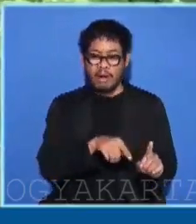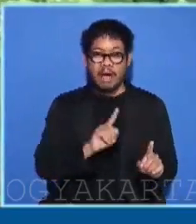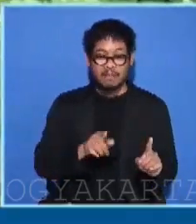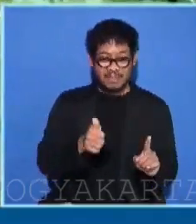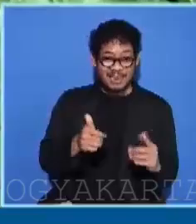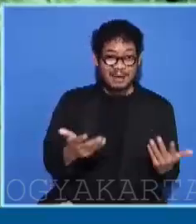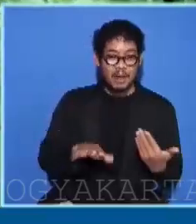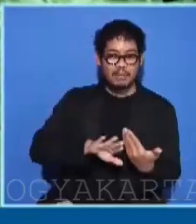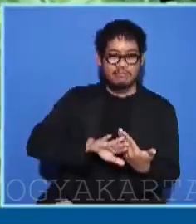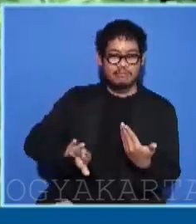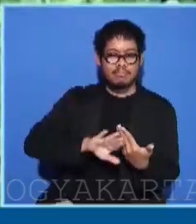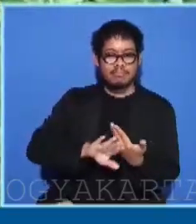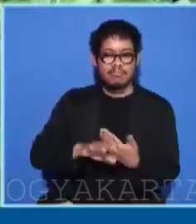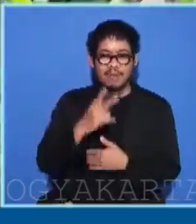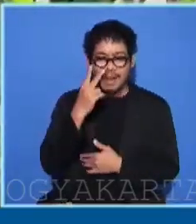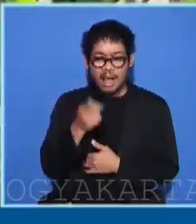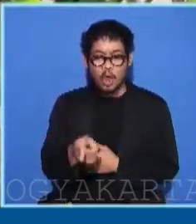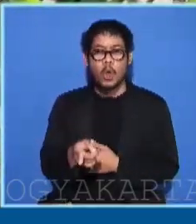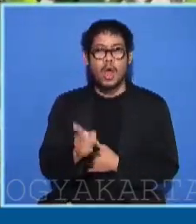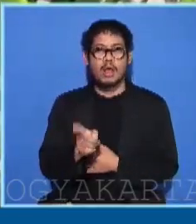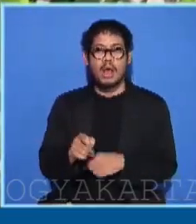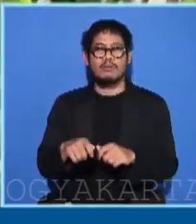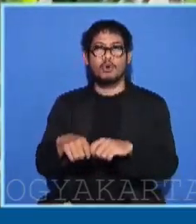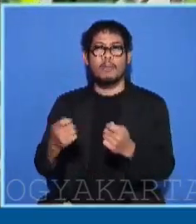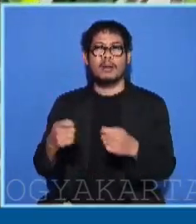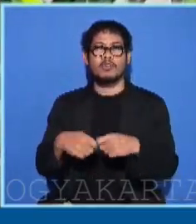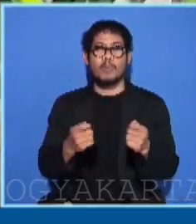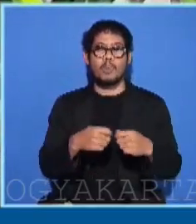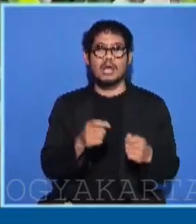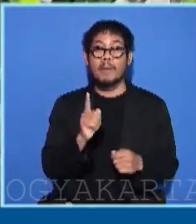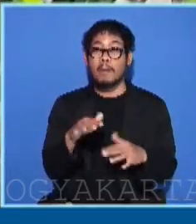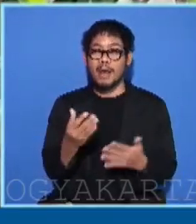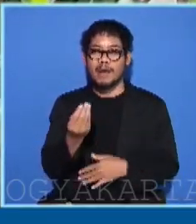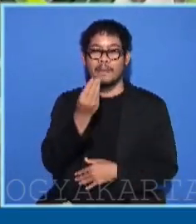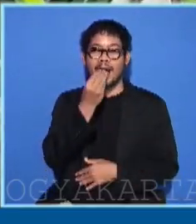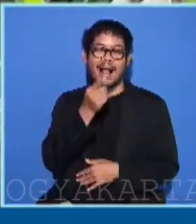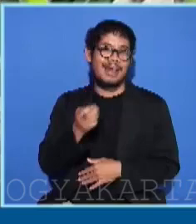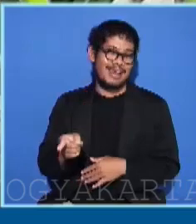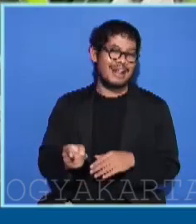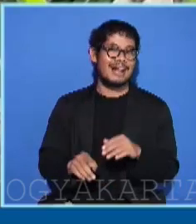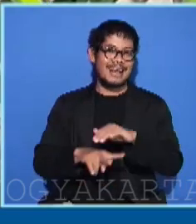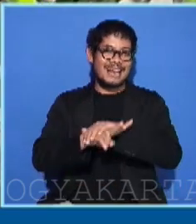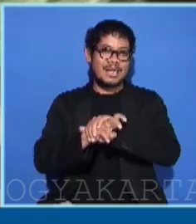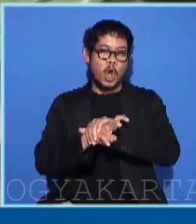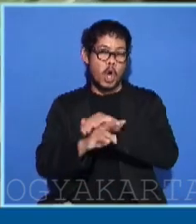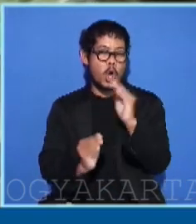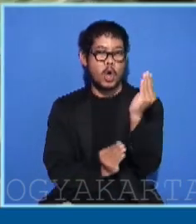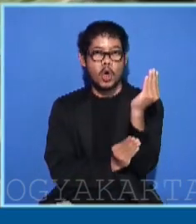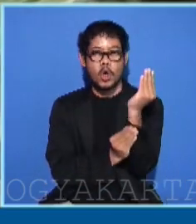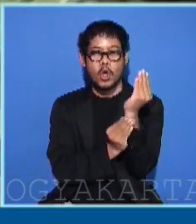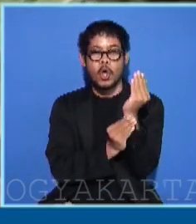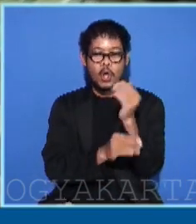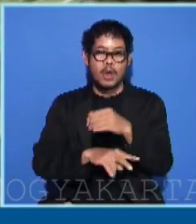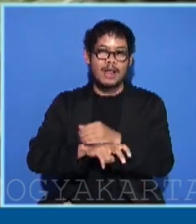dipun pertandani Kani puntesipun taneman jalaran dipun pangan dening Kiong Mas Manek wernica kangge ngendaleni Kiong Mas sampun